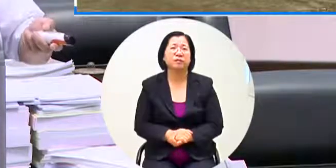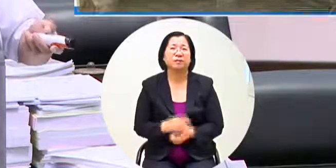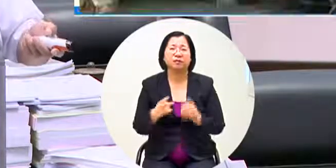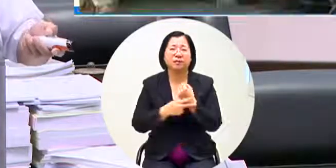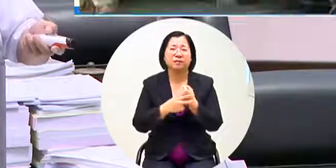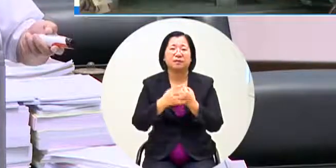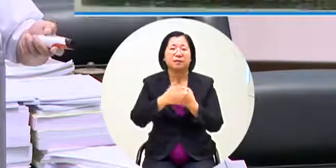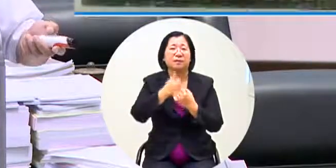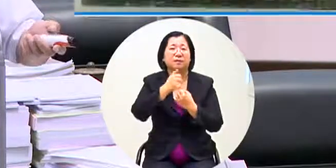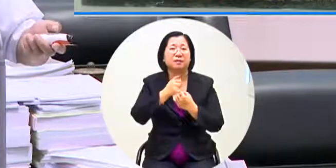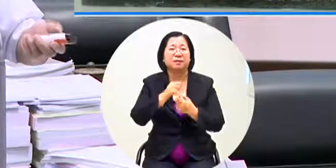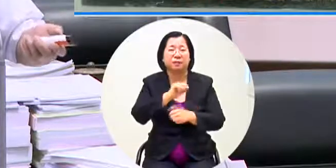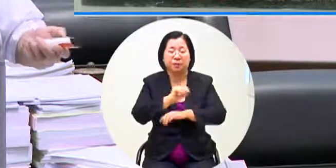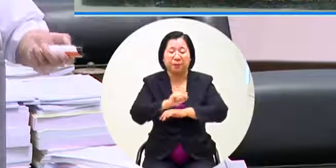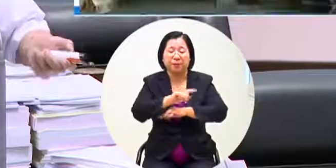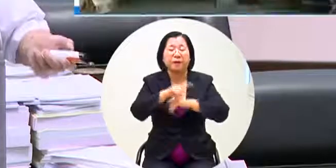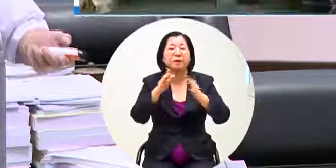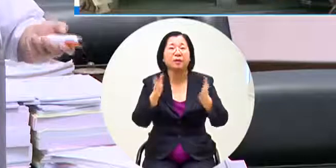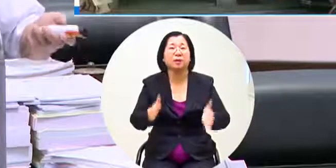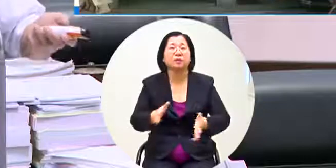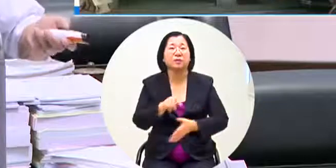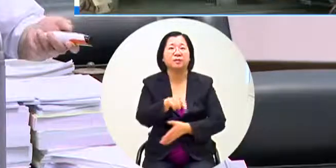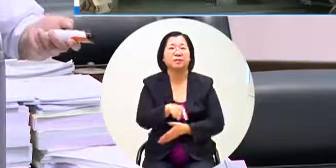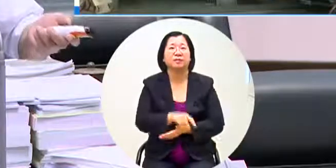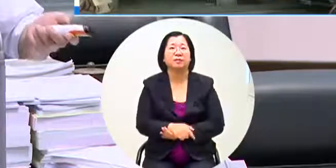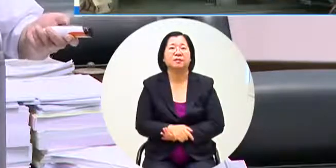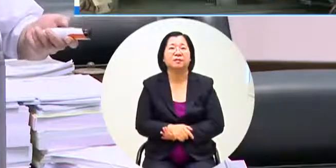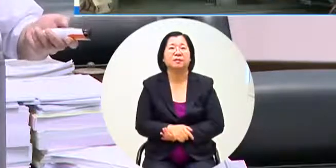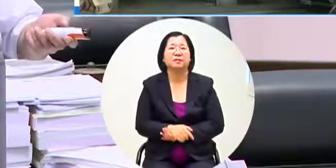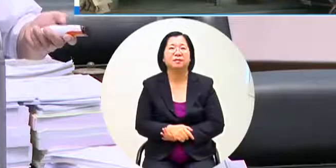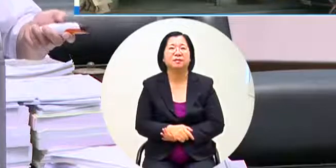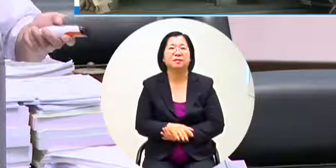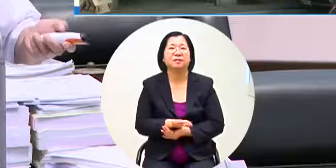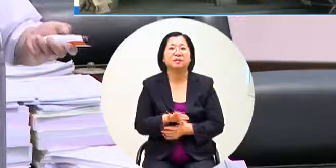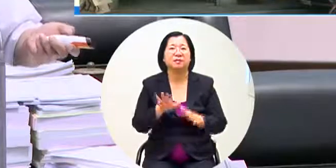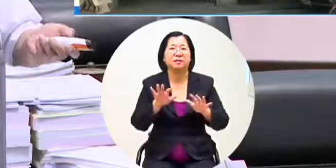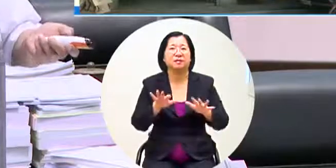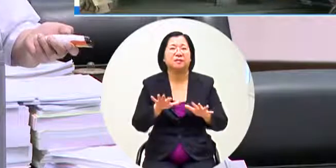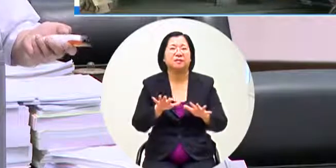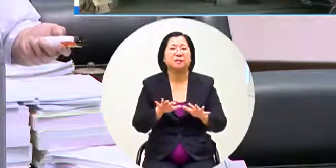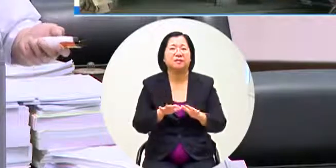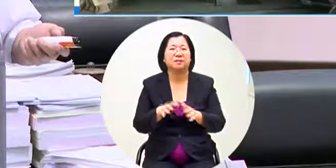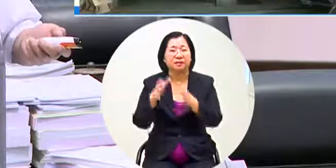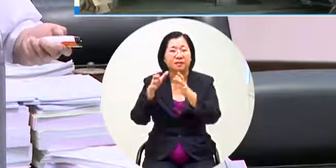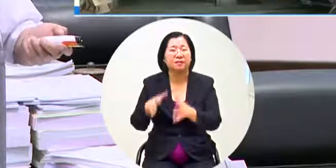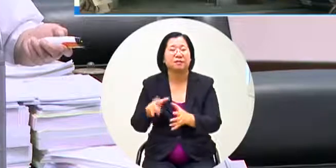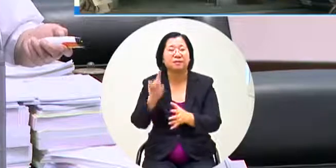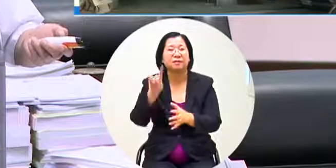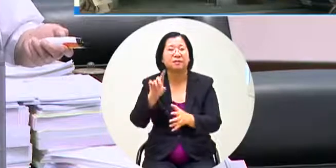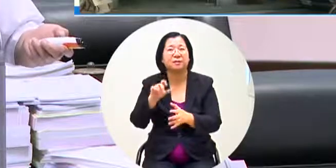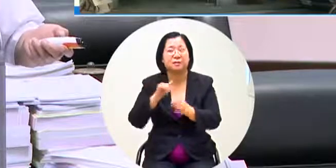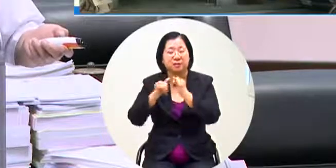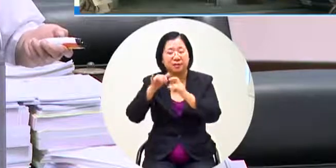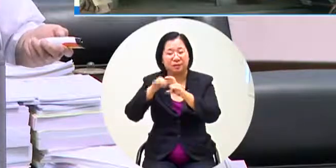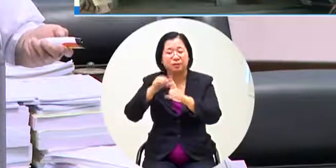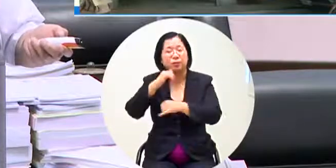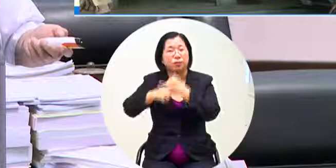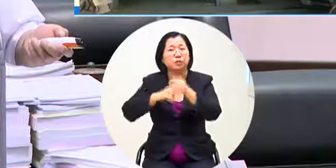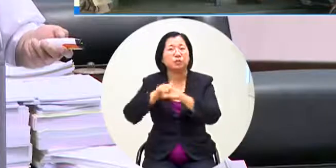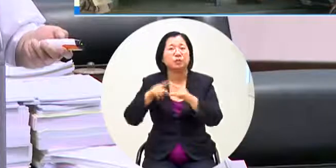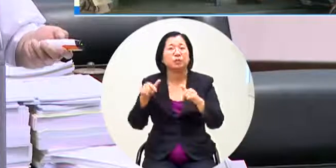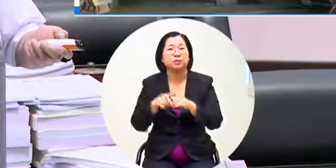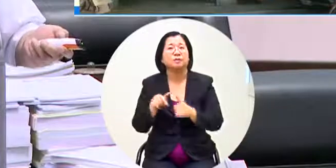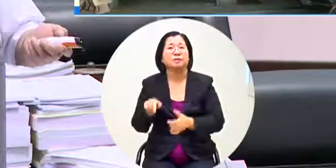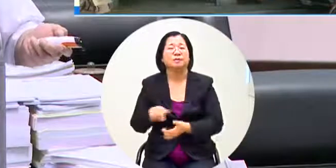进诶即间进即间迄个社区活动中心啦吼、哦，啊即、這个理事